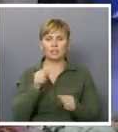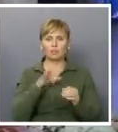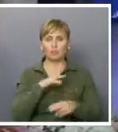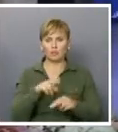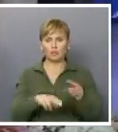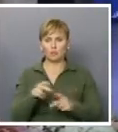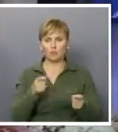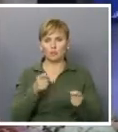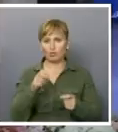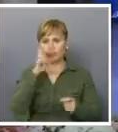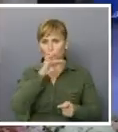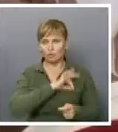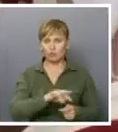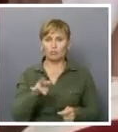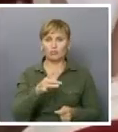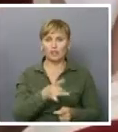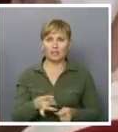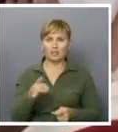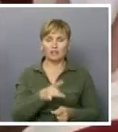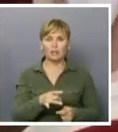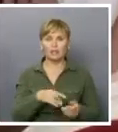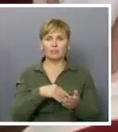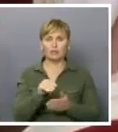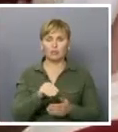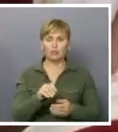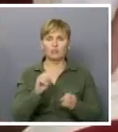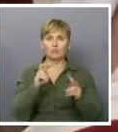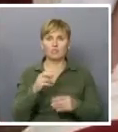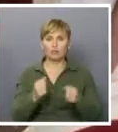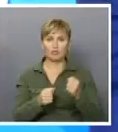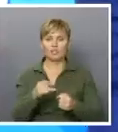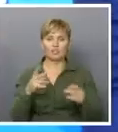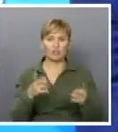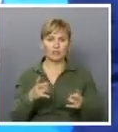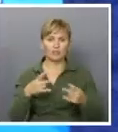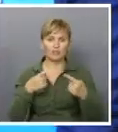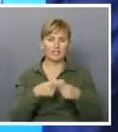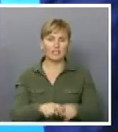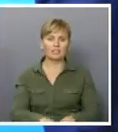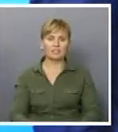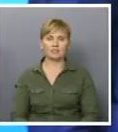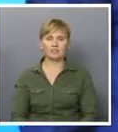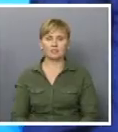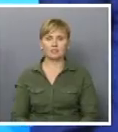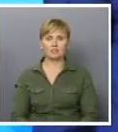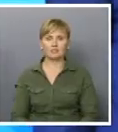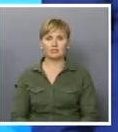построено управление госдоходов на Орозбайском районе, приобретен спецтранспорт и необходимая техника.